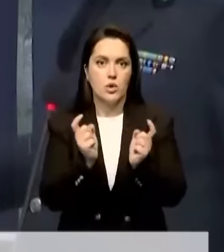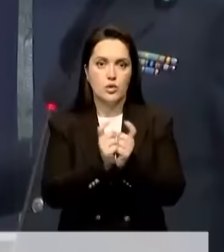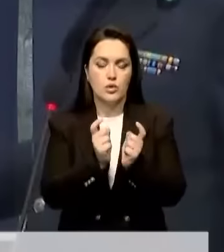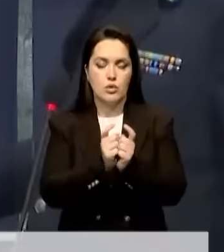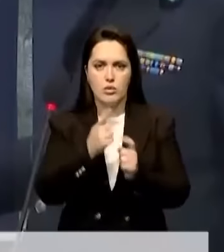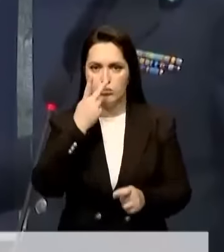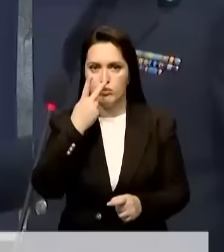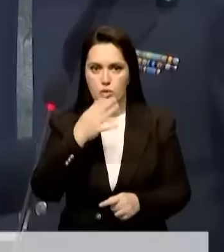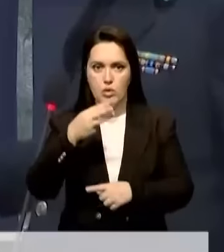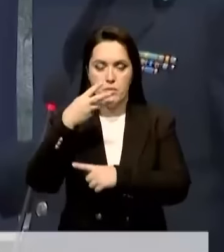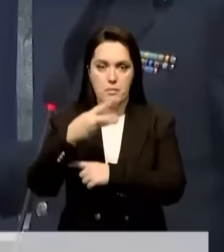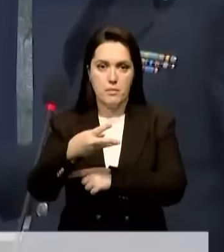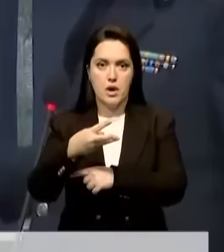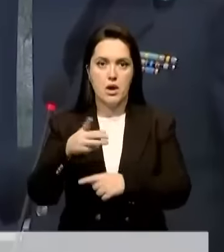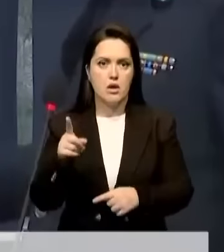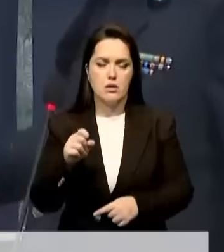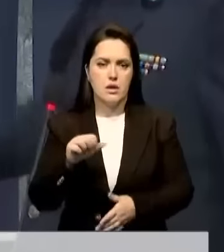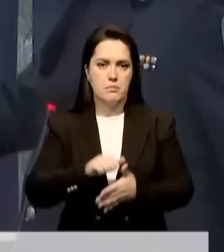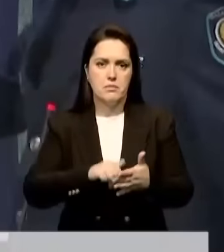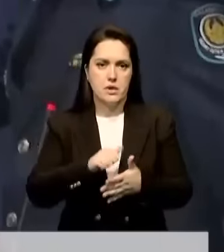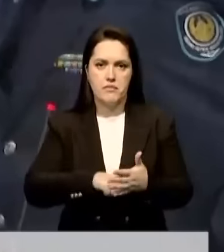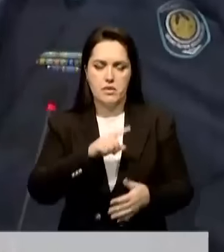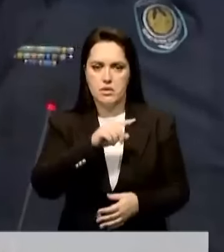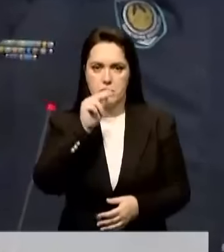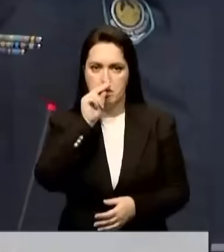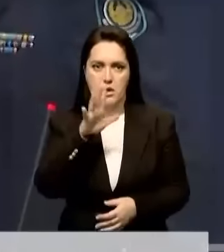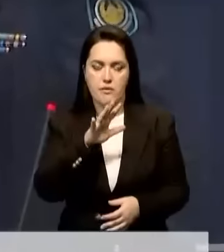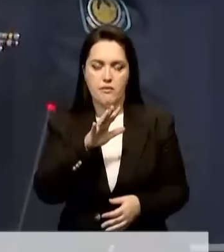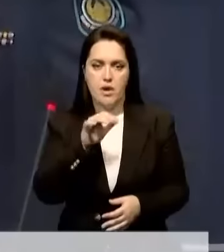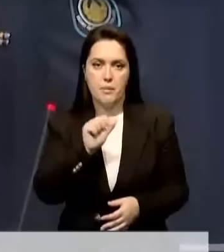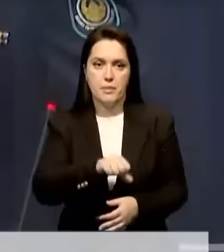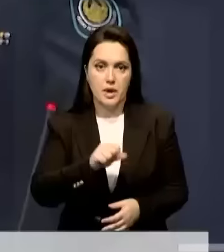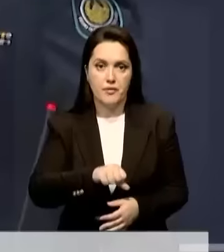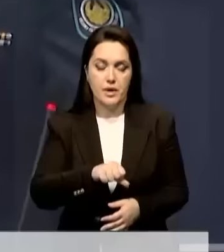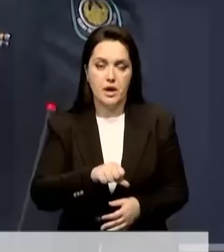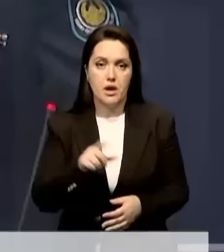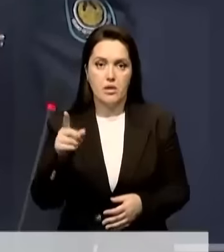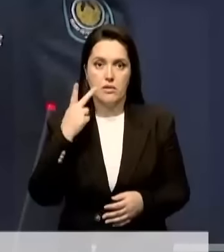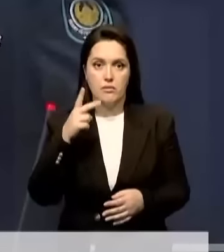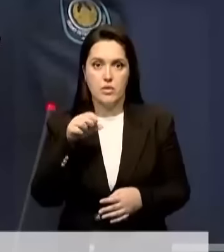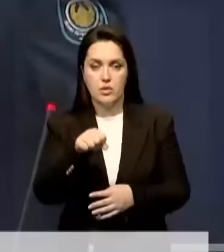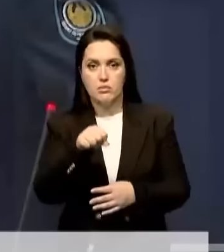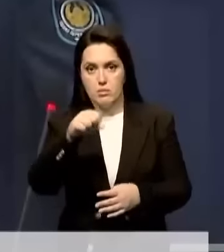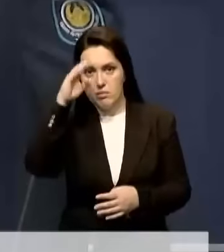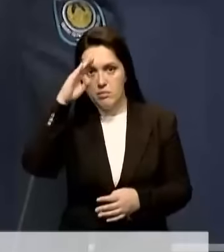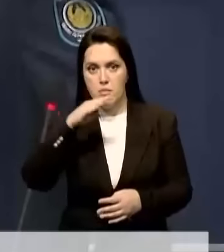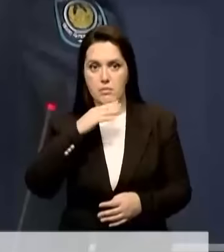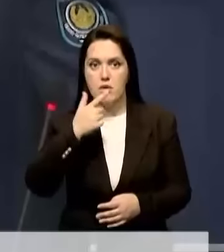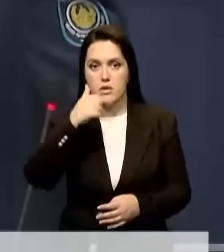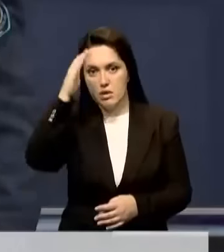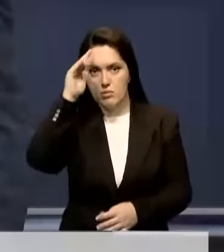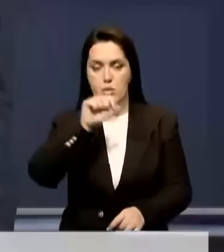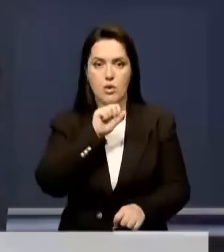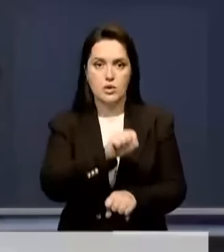есть посыл того, что это не из-за баночки пива, а здесь вот произошло. Вот здесь удар получает. Вот отец выходит, красной бейсболки